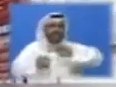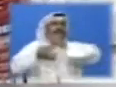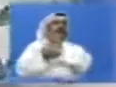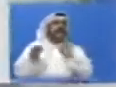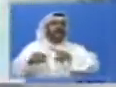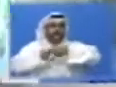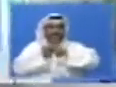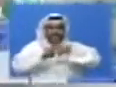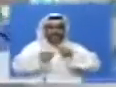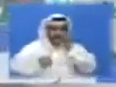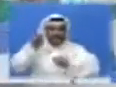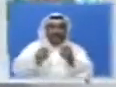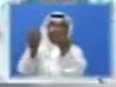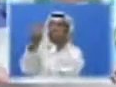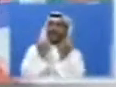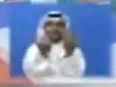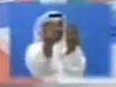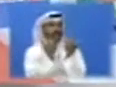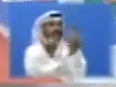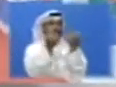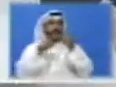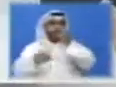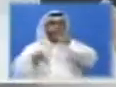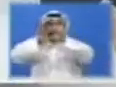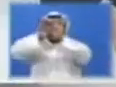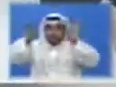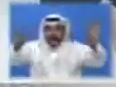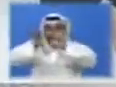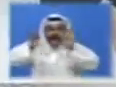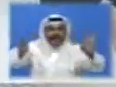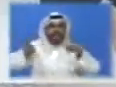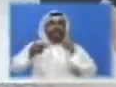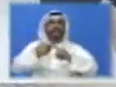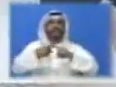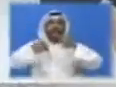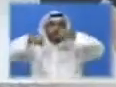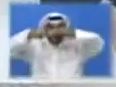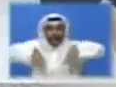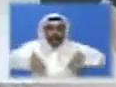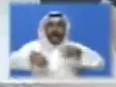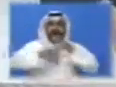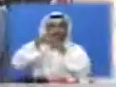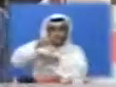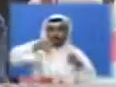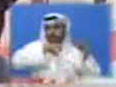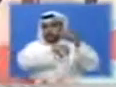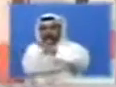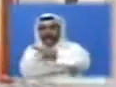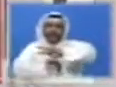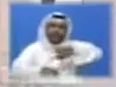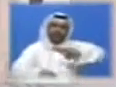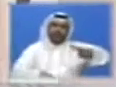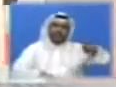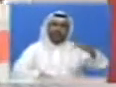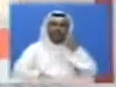لجميع الصناعيين والموردين والزوار على حد سواء للاستفادة من الخدمات المقدمة والمعروضة خلال